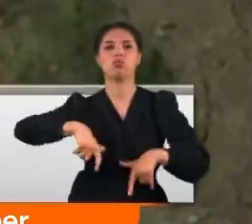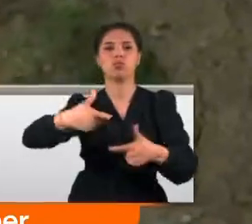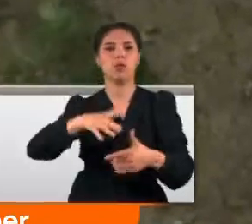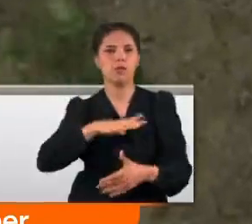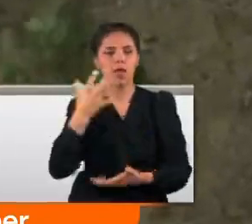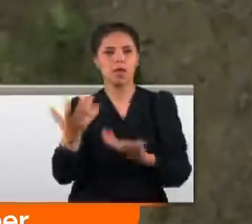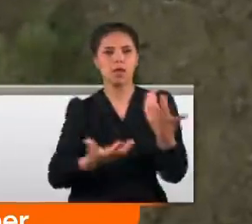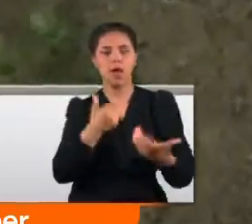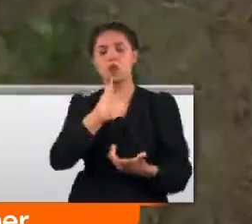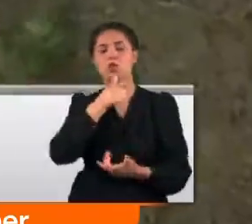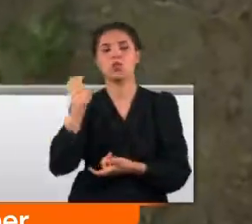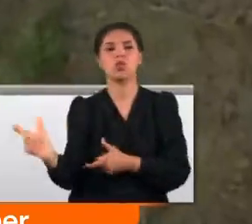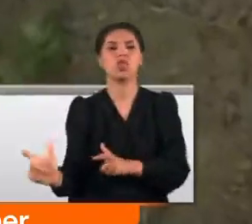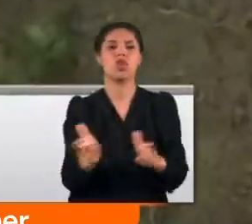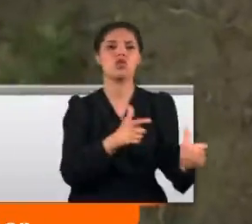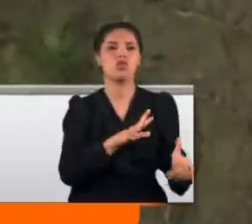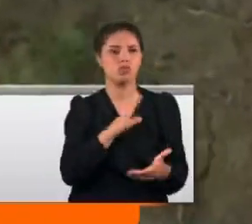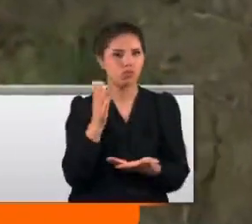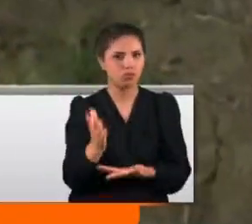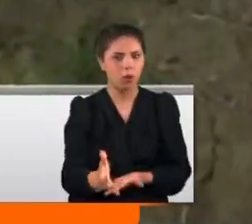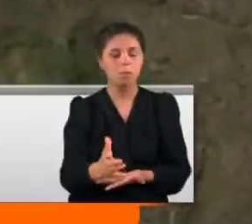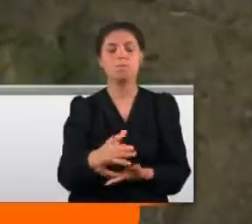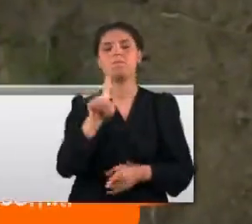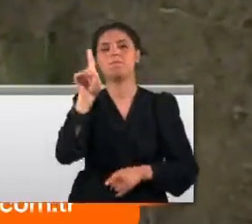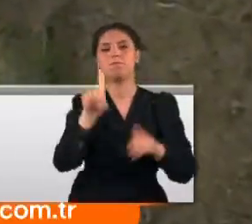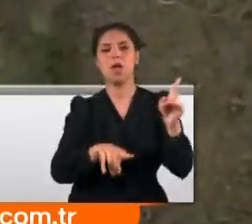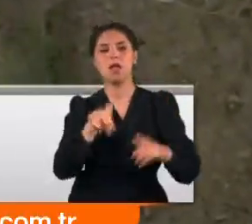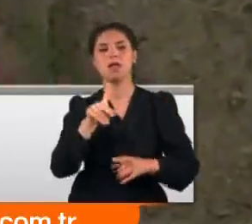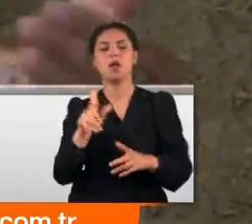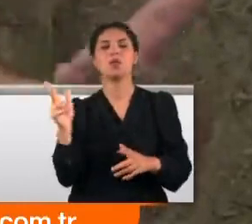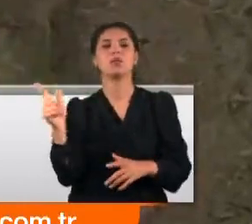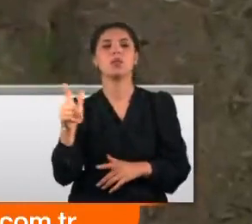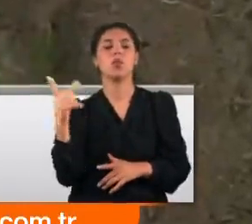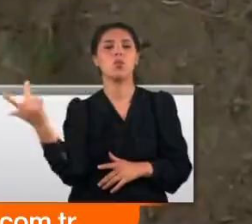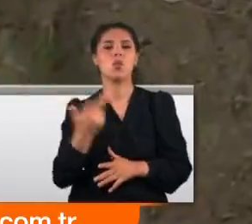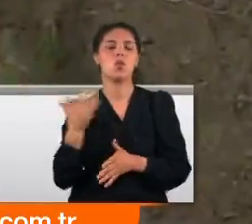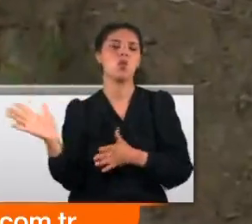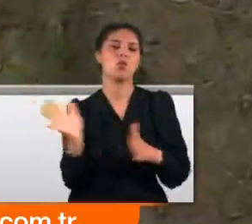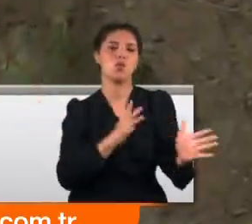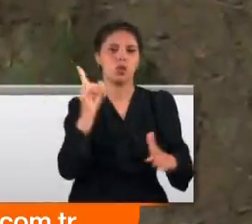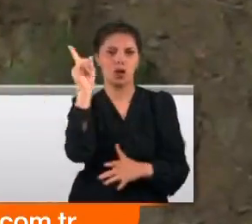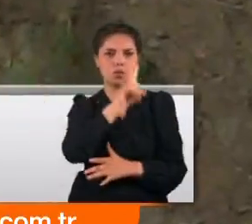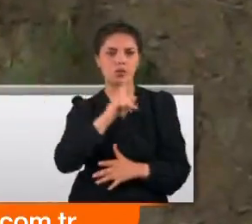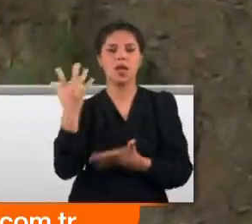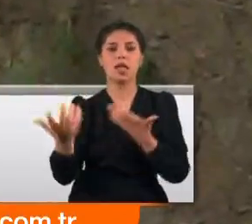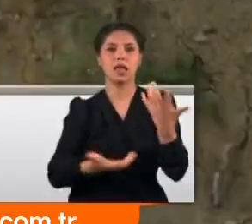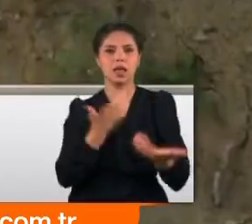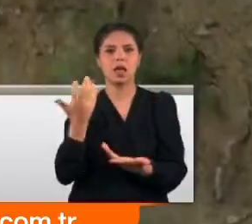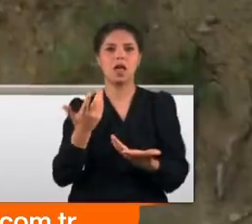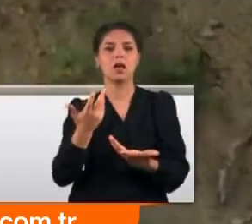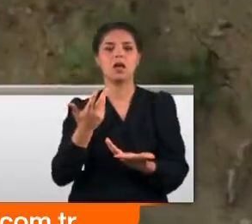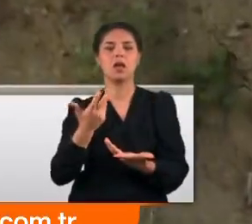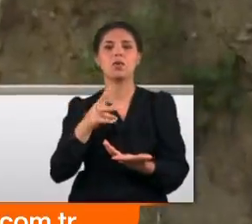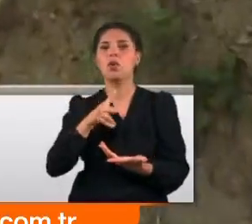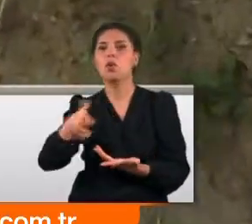Yangına su taşımaya devam ediyor. Ancak zaman zaman etkili olan rüzgarda yangının hem yönünü